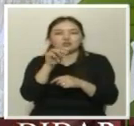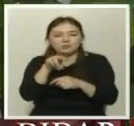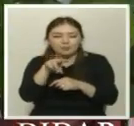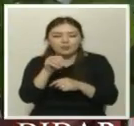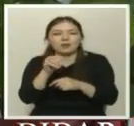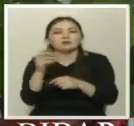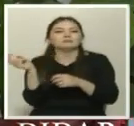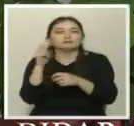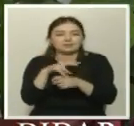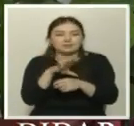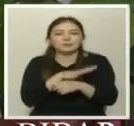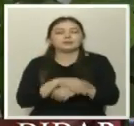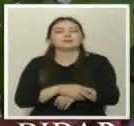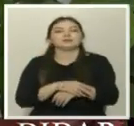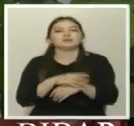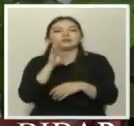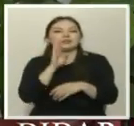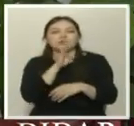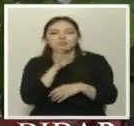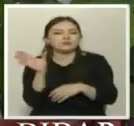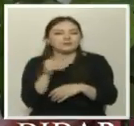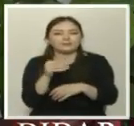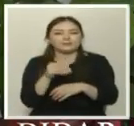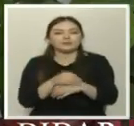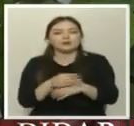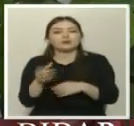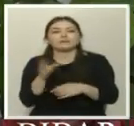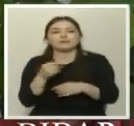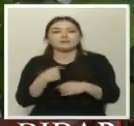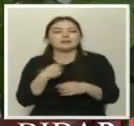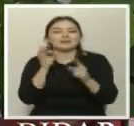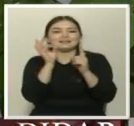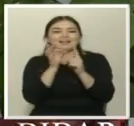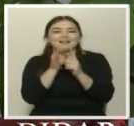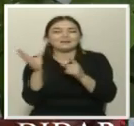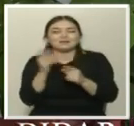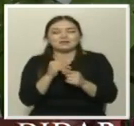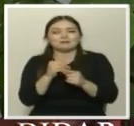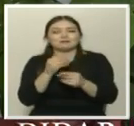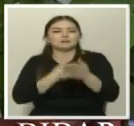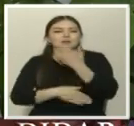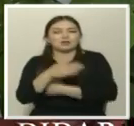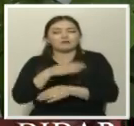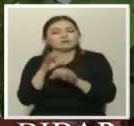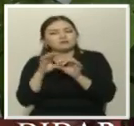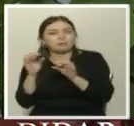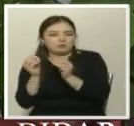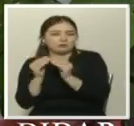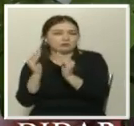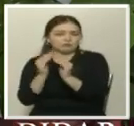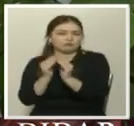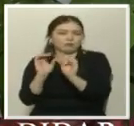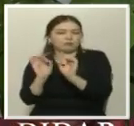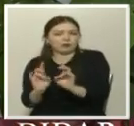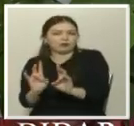Жалпы негізі менің мақсаты қоғамға қосу, ерекше балдарды үйде отырғызбау. Қоғамға қосу, инклюзивті